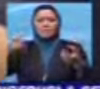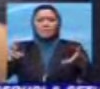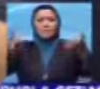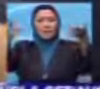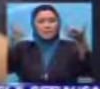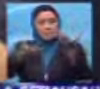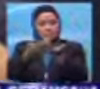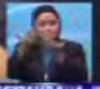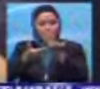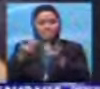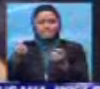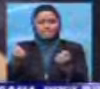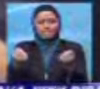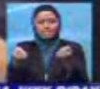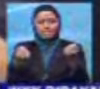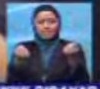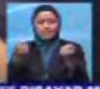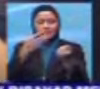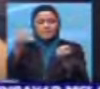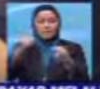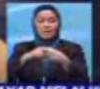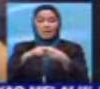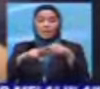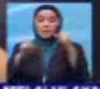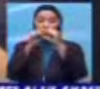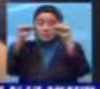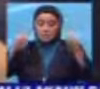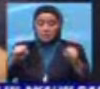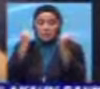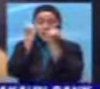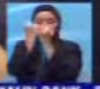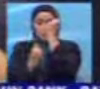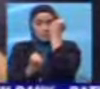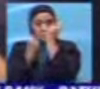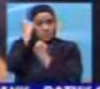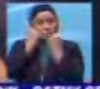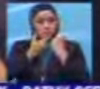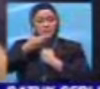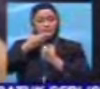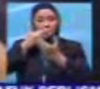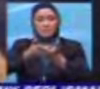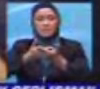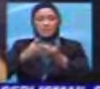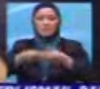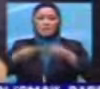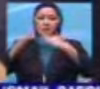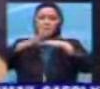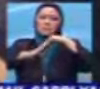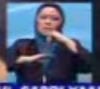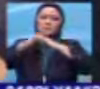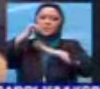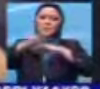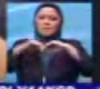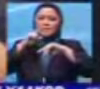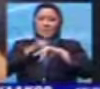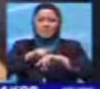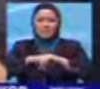kawalan serta sistem suspensionnya yang begitu baik memberikan keselesaan sepanjang perjalanan.